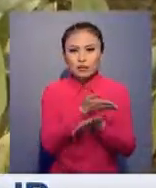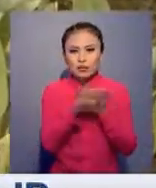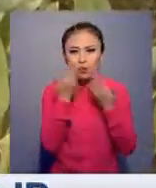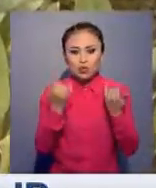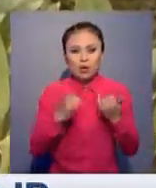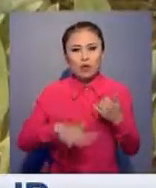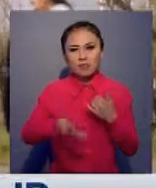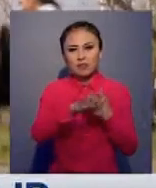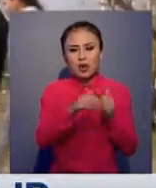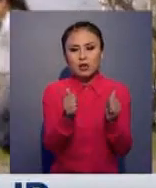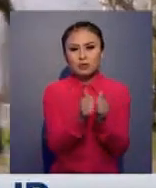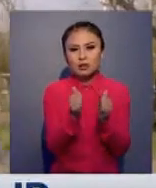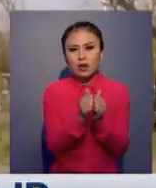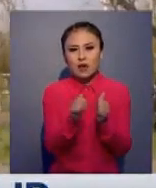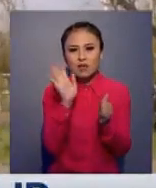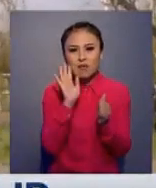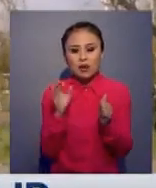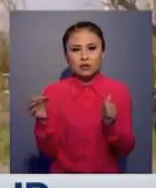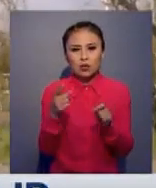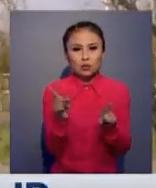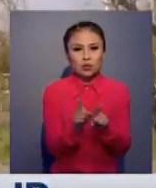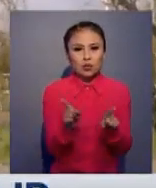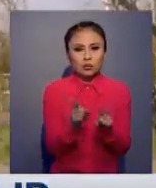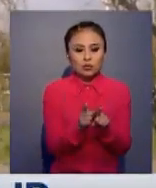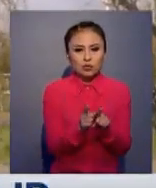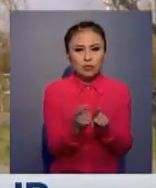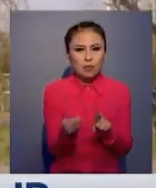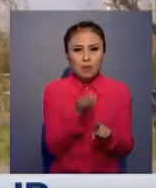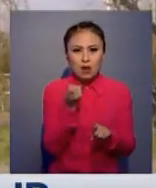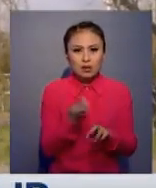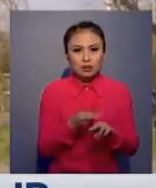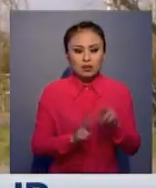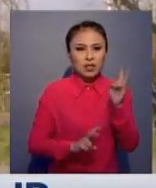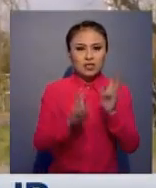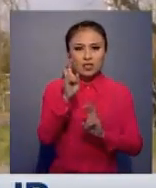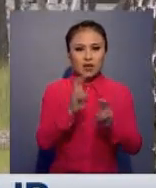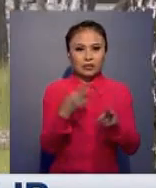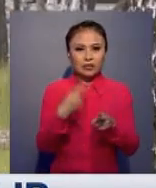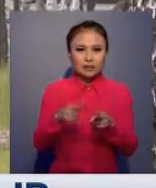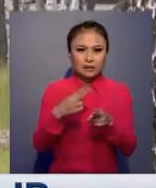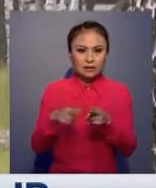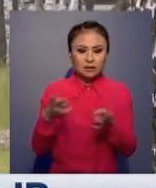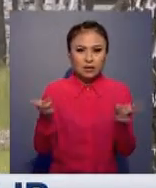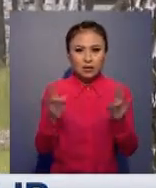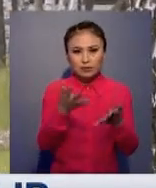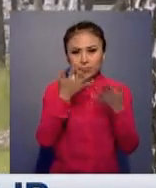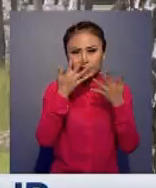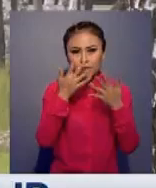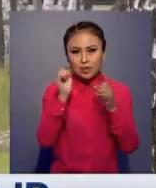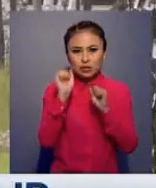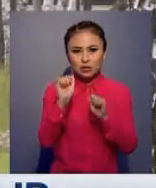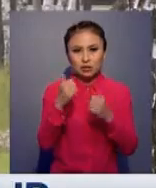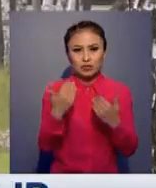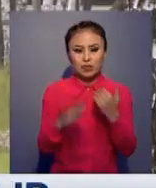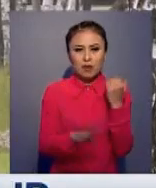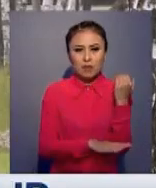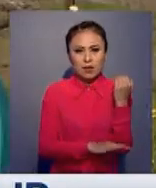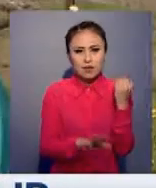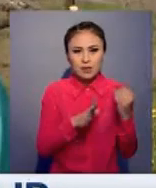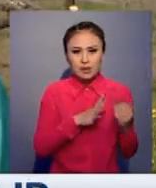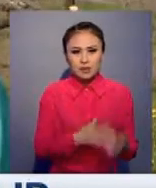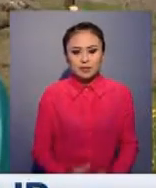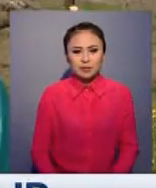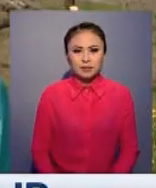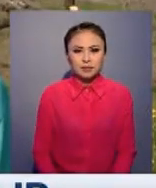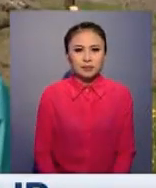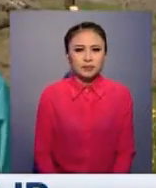су маңдағы үйлердің жер төрлеріне кіру де ғажап емес. Зауыттар шығаратын зиянды қалдықтардан қорғайтын да осы жасыл желек.